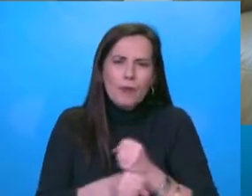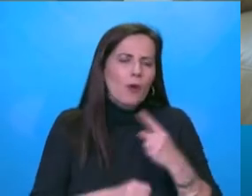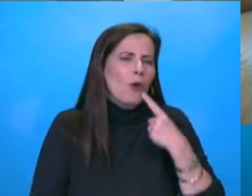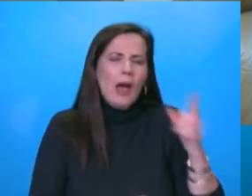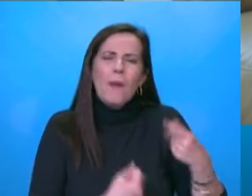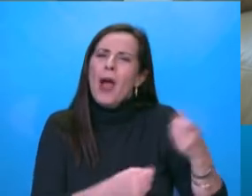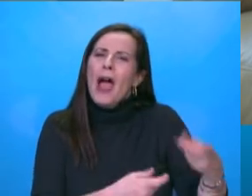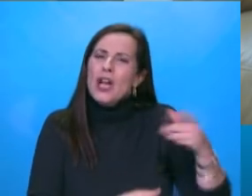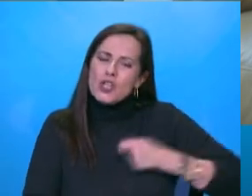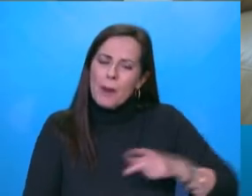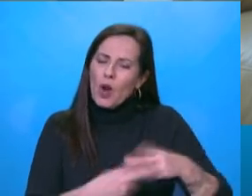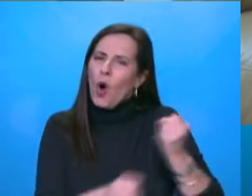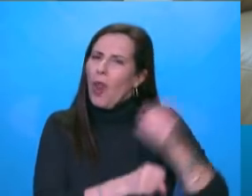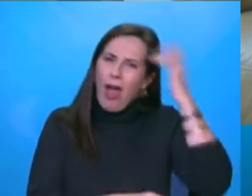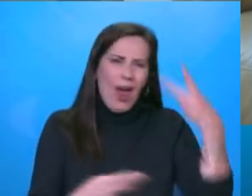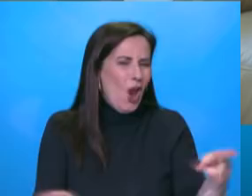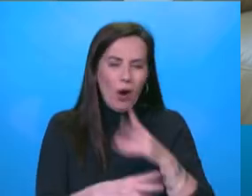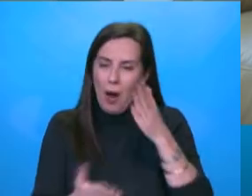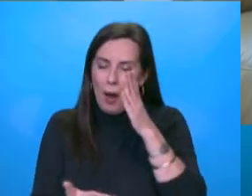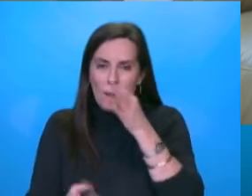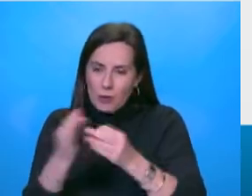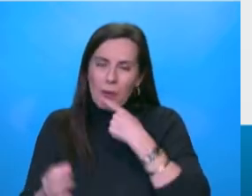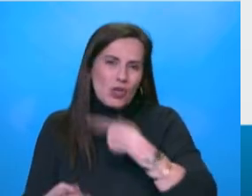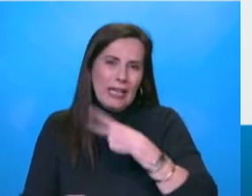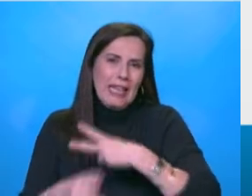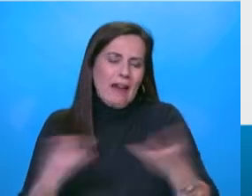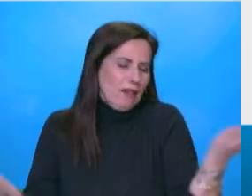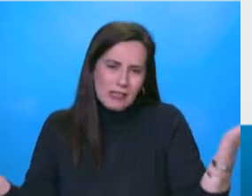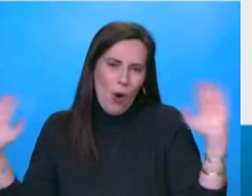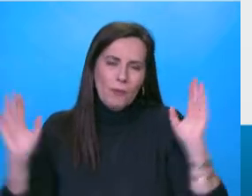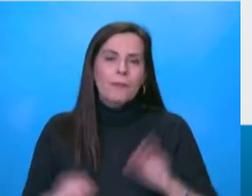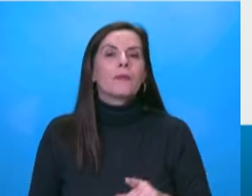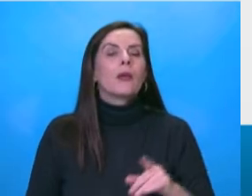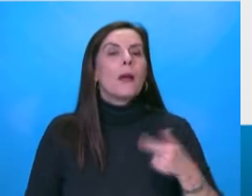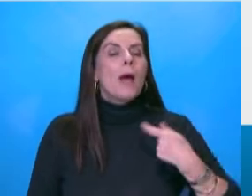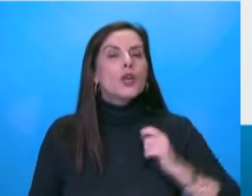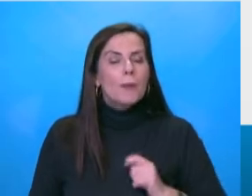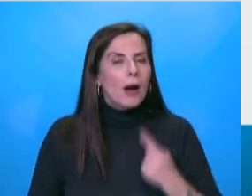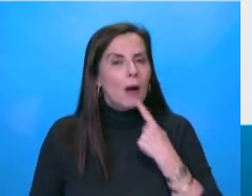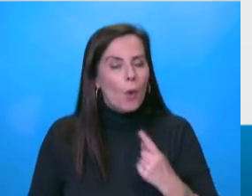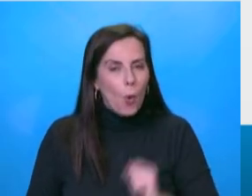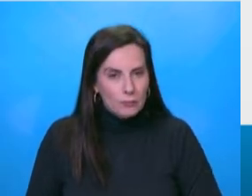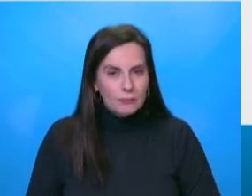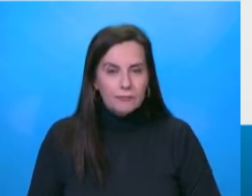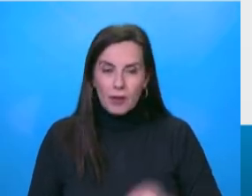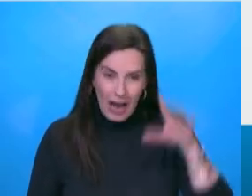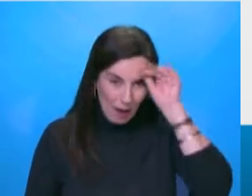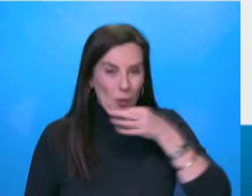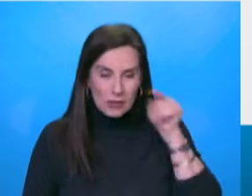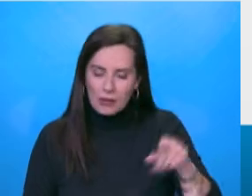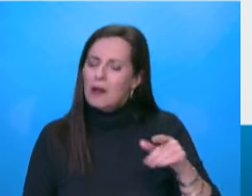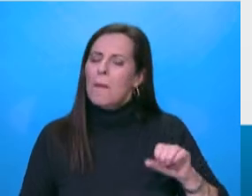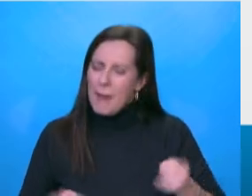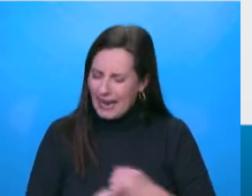אחרי שבית משפט קובע שאני חף מפשע. משירות הביטחון הכללי נמסר בתגובה, אליה בן דוד, פעיל ימין